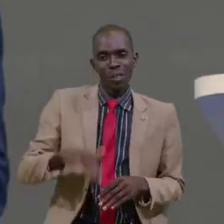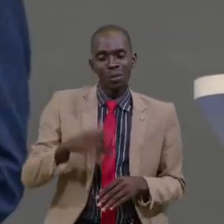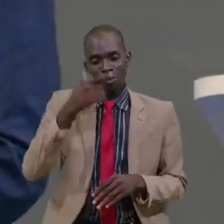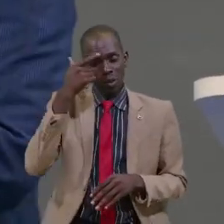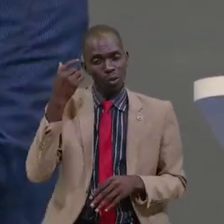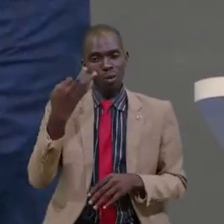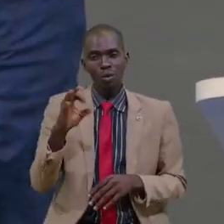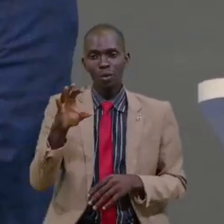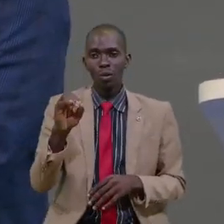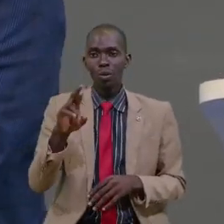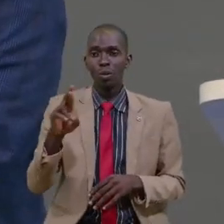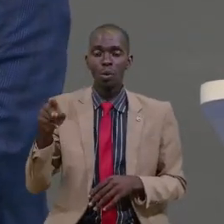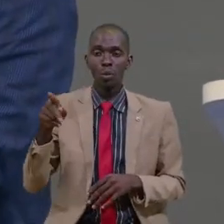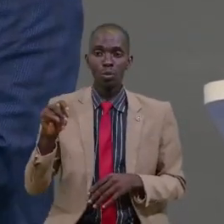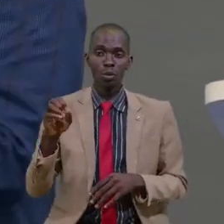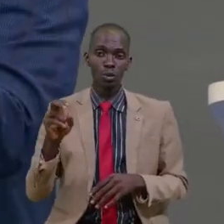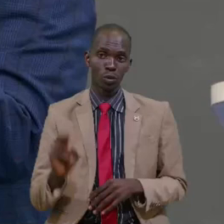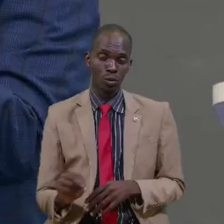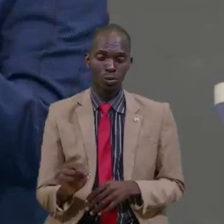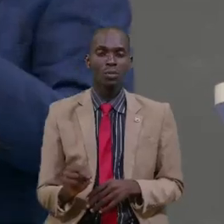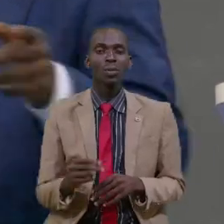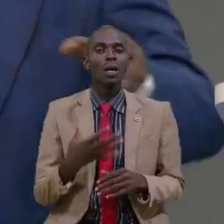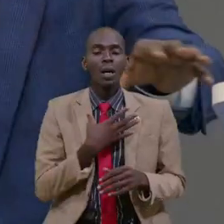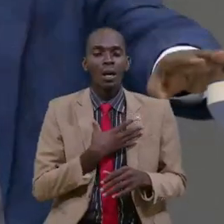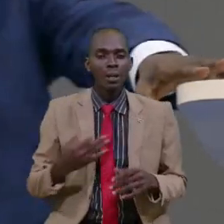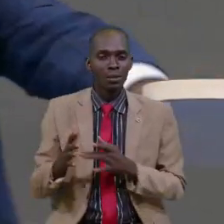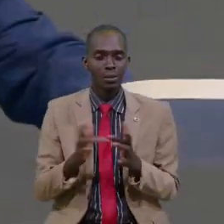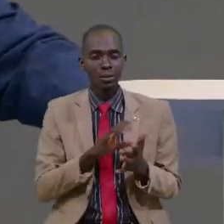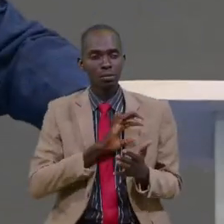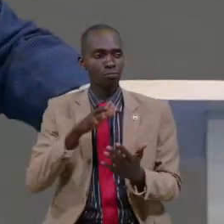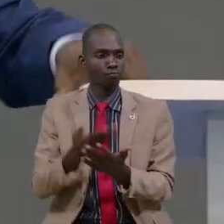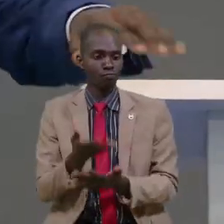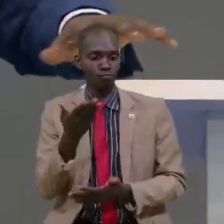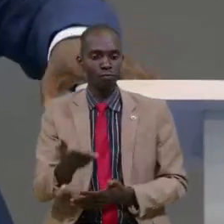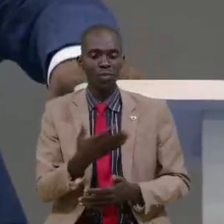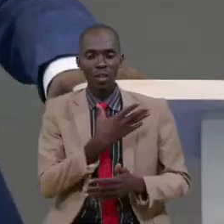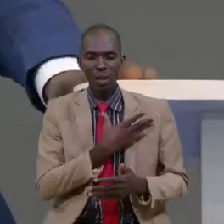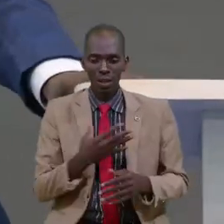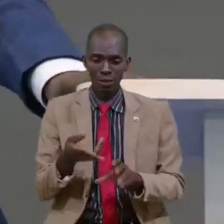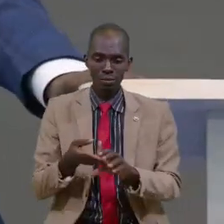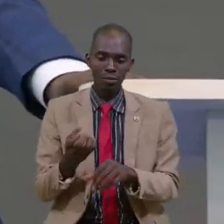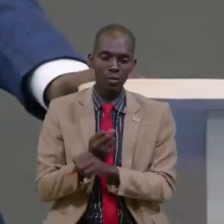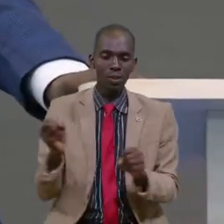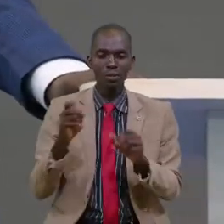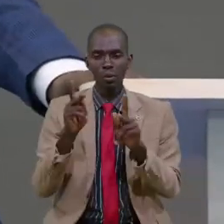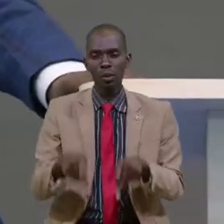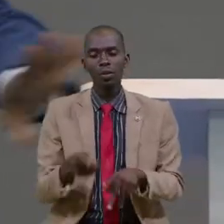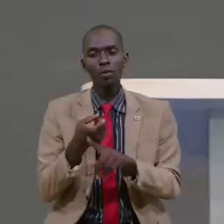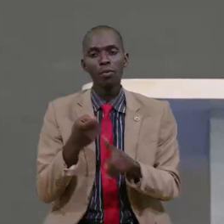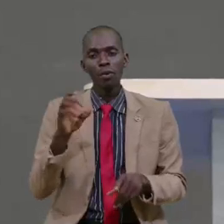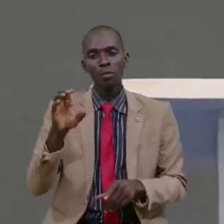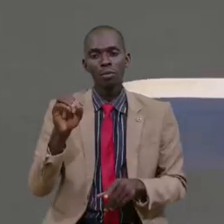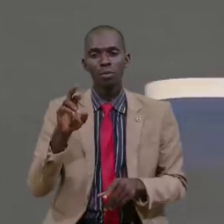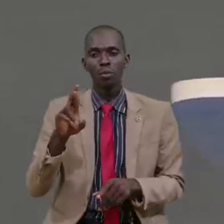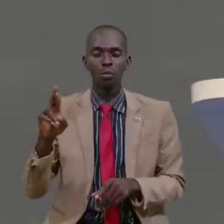quand Jésus est arrivé là-bas, il a sorti de cette corruption. Premièrement donc, la libération